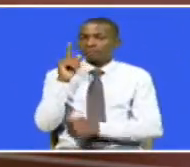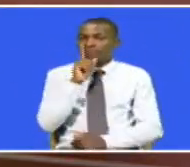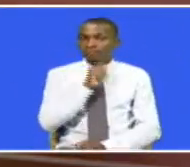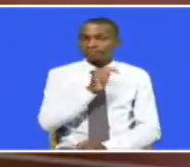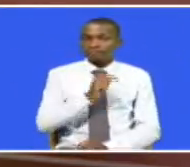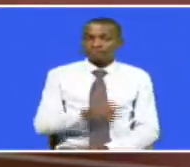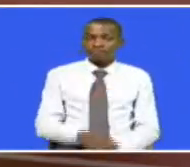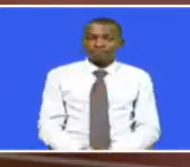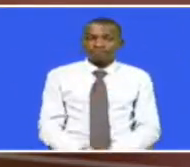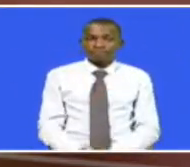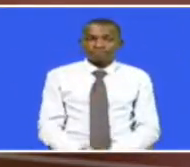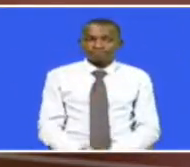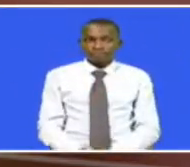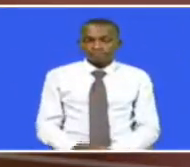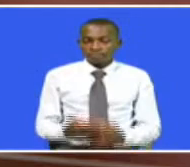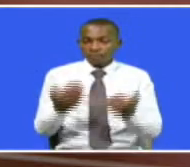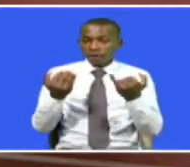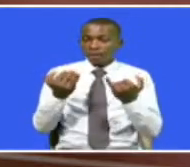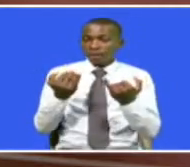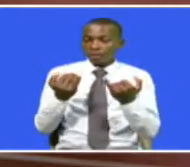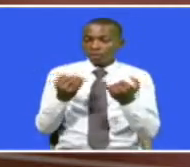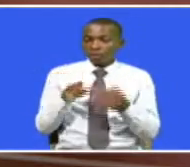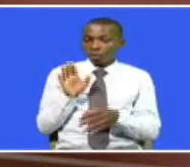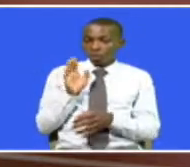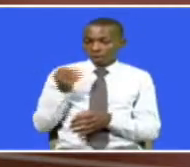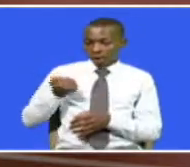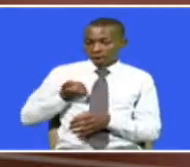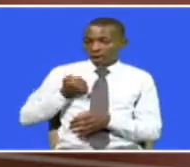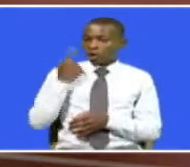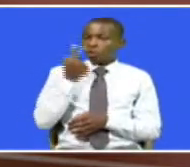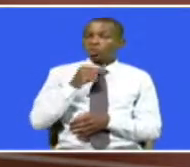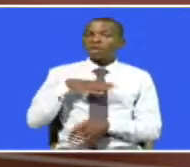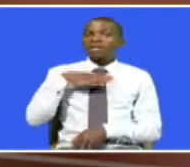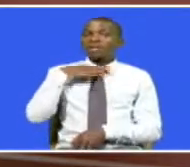Helen Wendy Nyabuto, muuguzi ambaye alifariki akiogelea huku akiwa